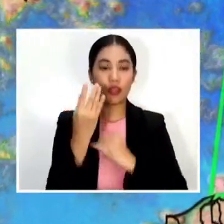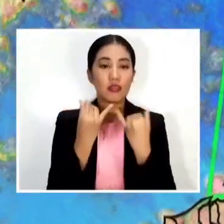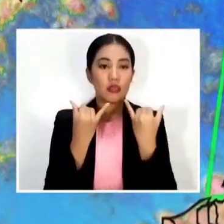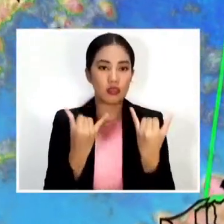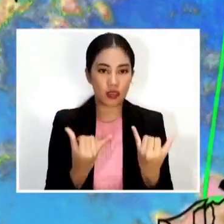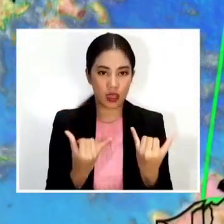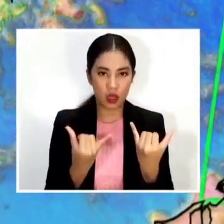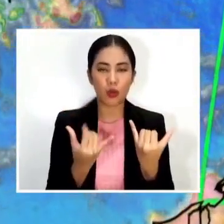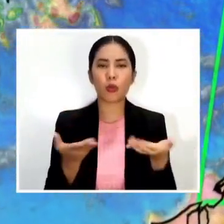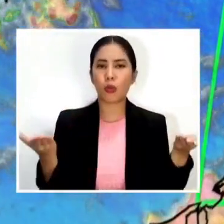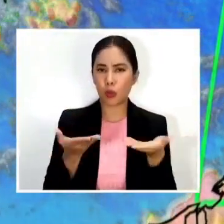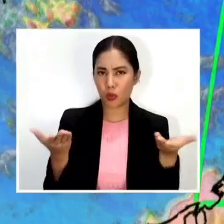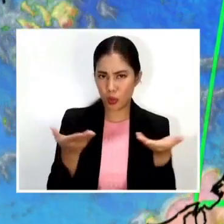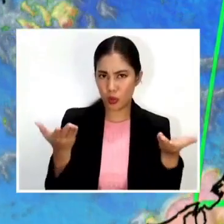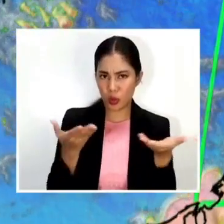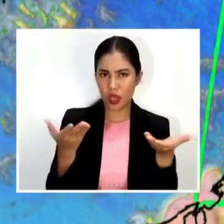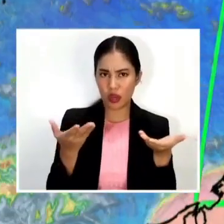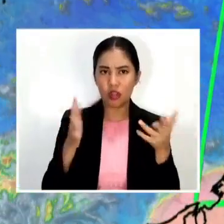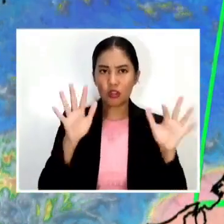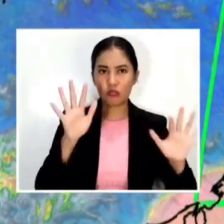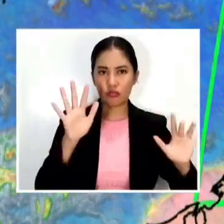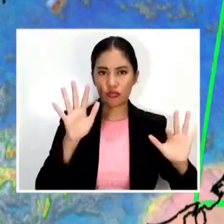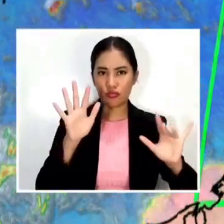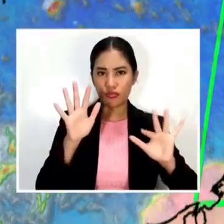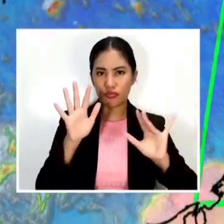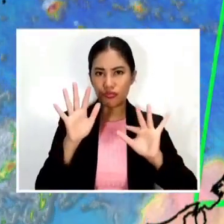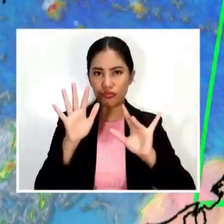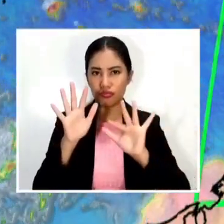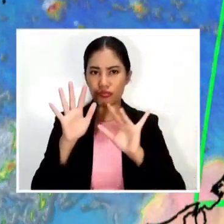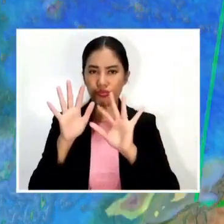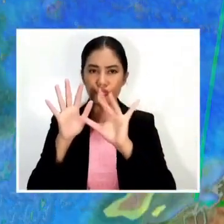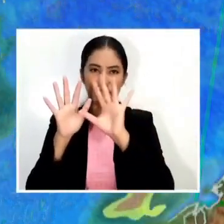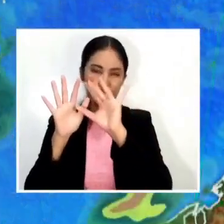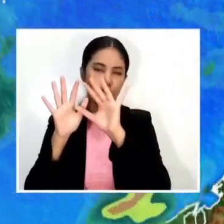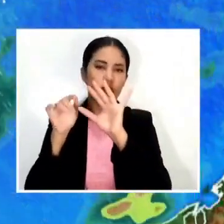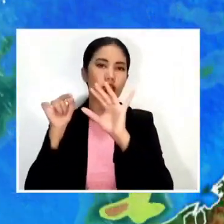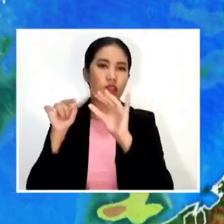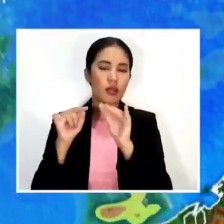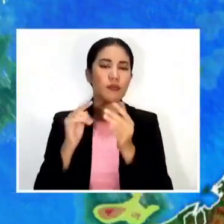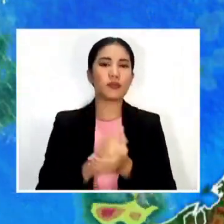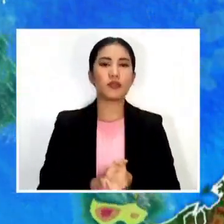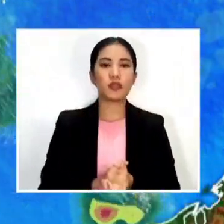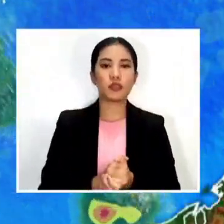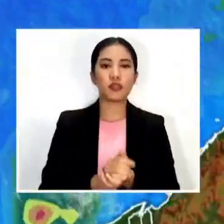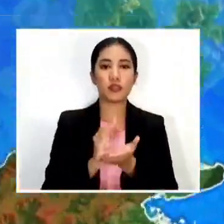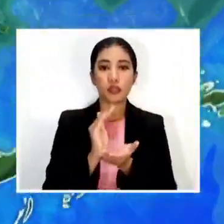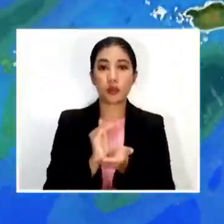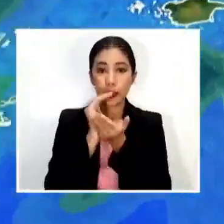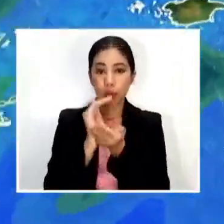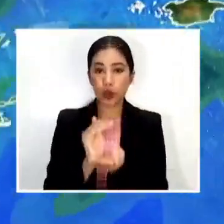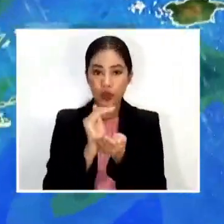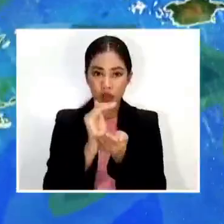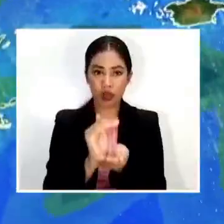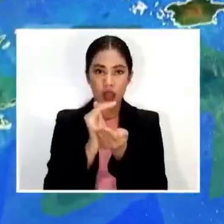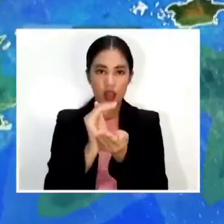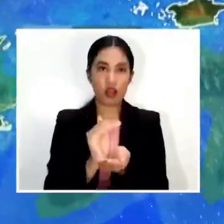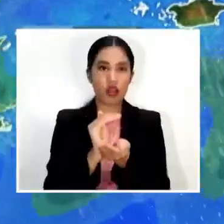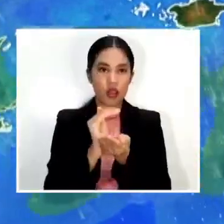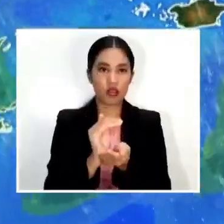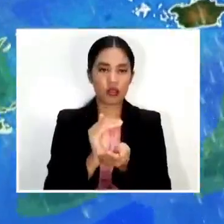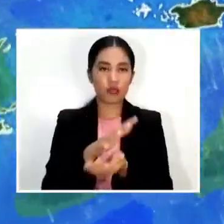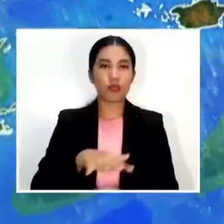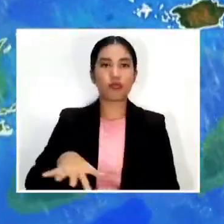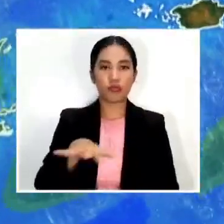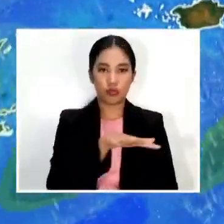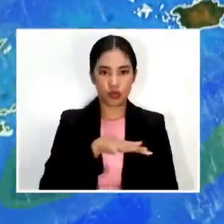ang low-pressure area na dating Bagyong Krising. Patuloy ito magpapaulan sa ilang bahagi ng Mindanao, partikular sa Sambuanga, Peninsula at dito rin po sa